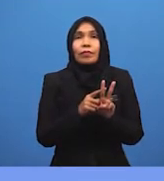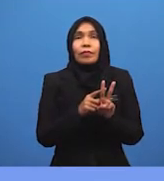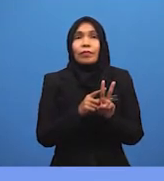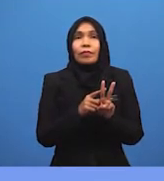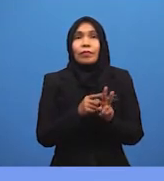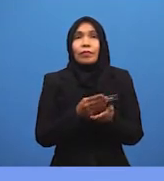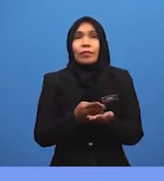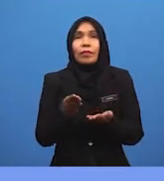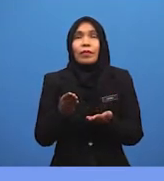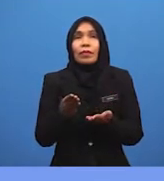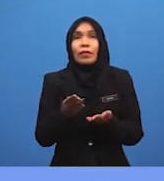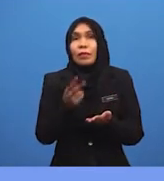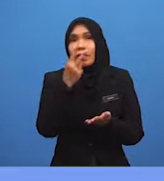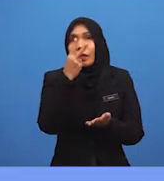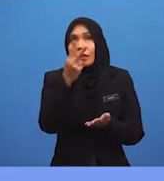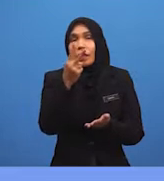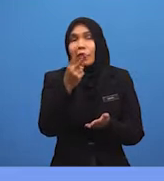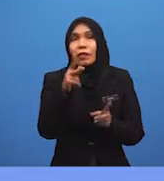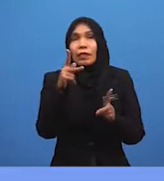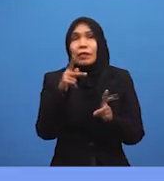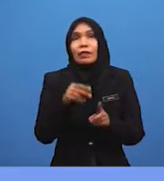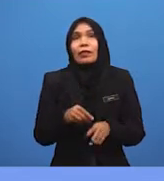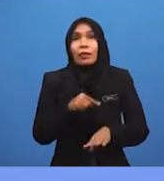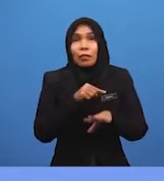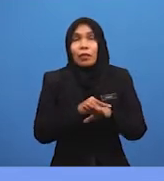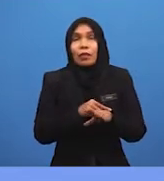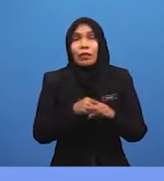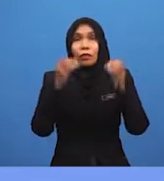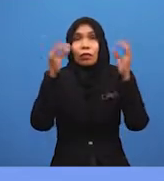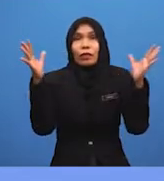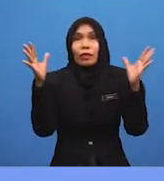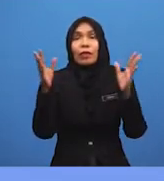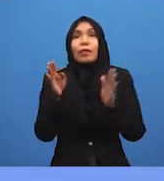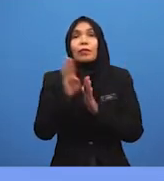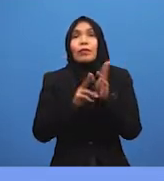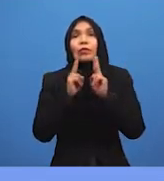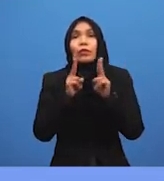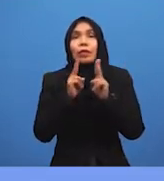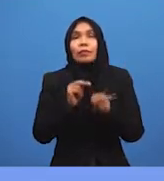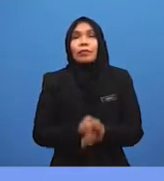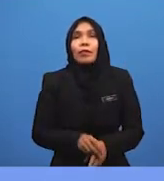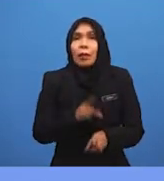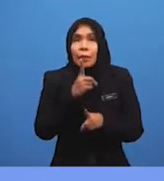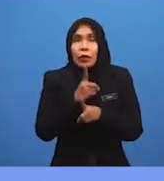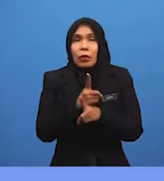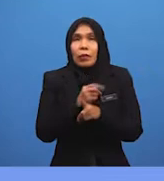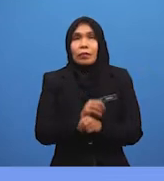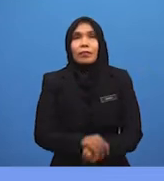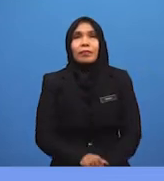Rabia memberikan perhatian semasa guru besar sedang berucap. Jawapannya